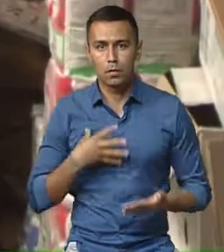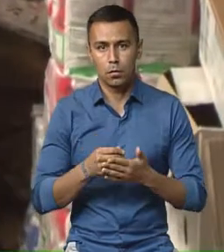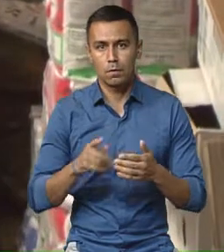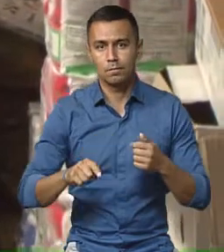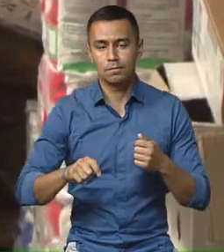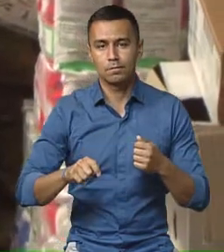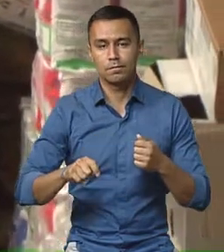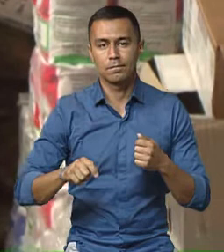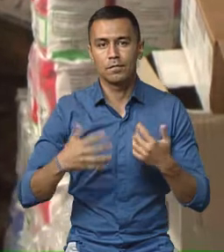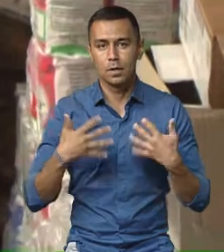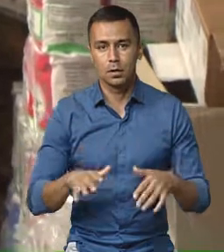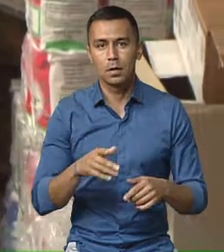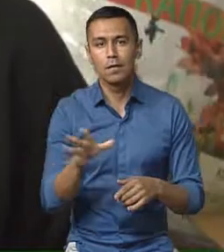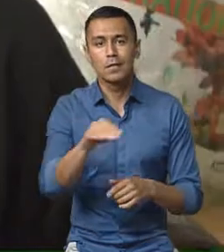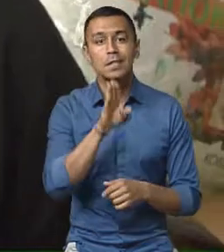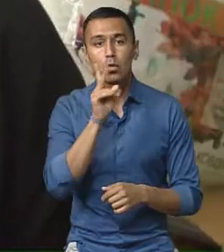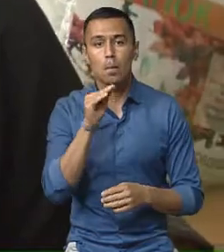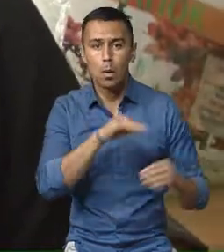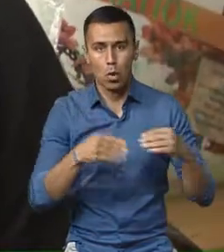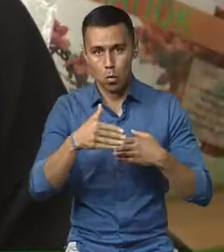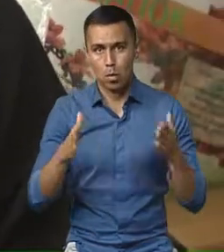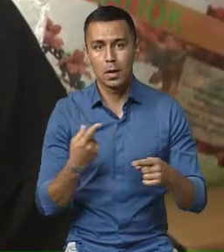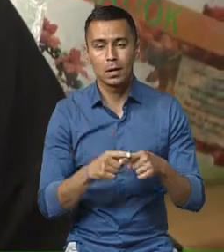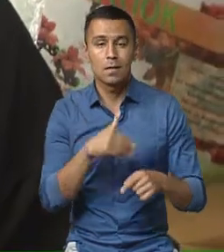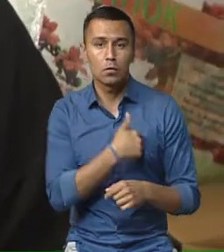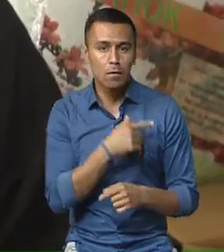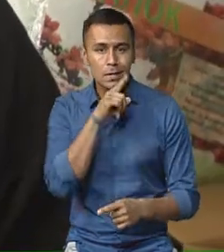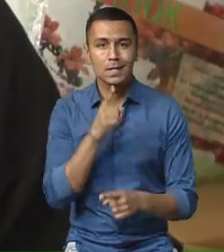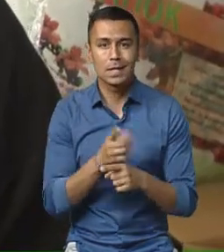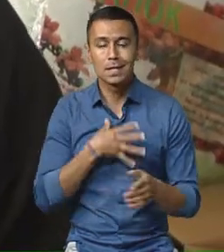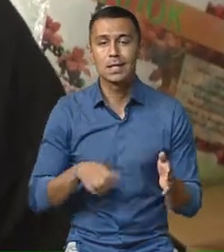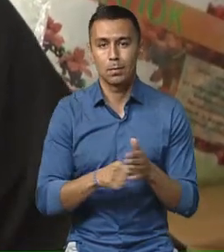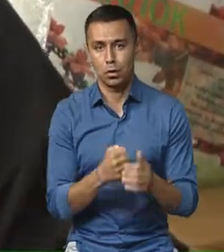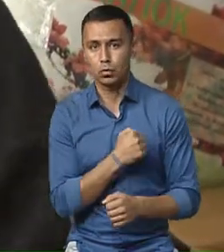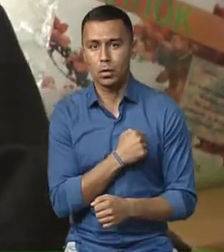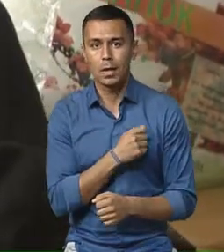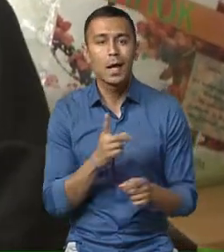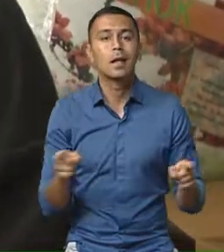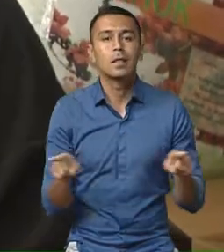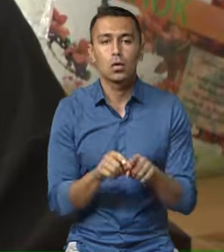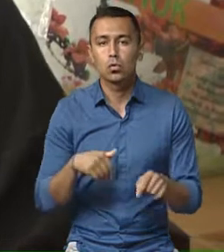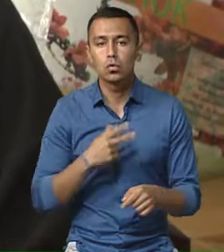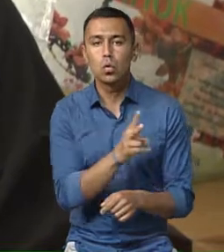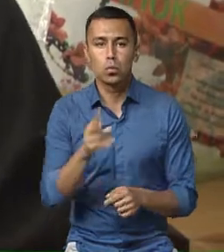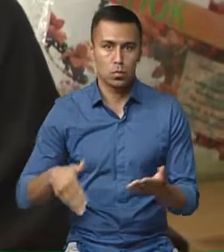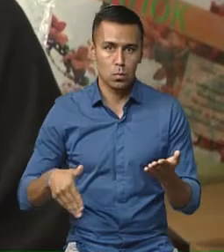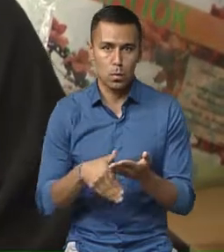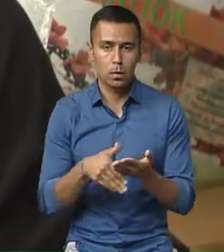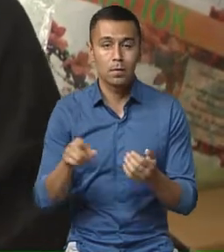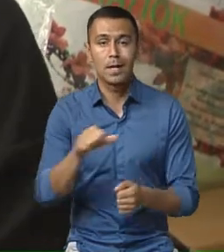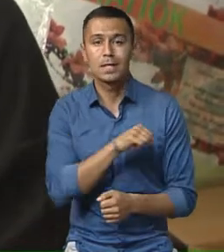всі дівчата, які зараз пакують ці всі коробки, це вдови і сестри загиблих азовців, які також хочуть комусь допомогти. Вона